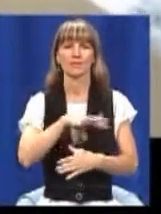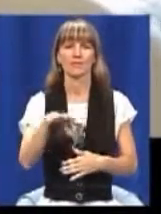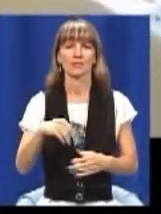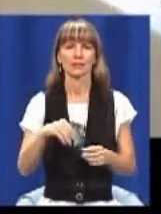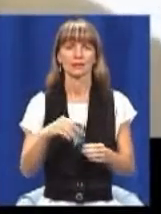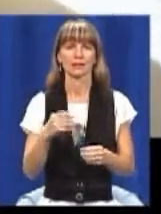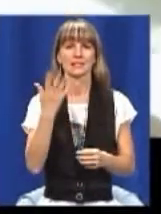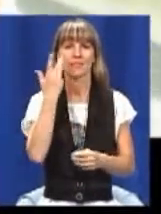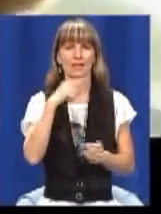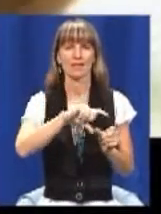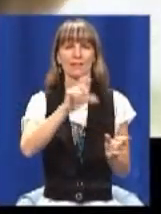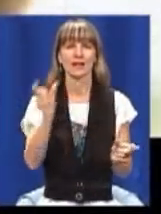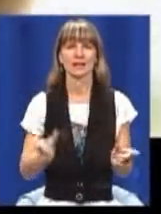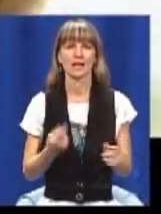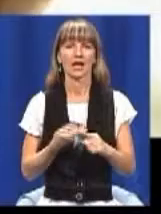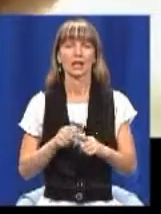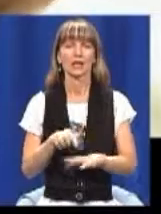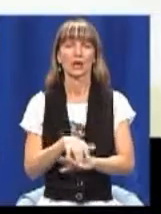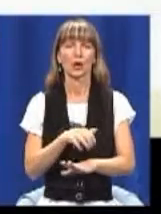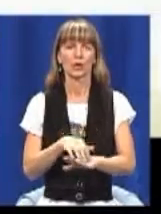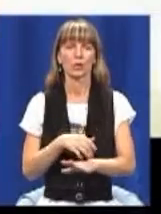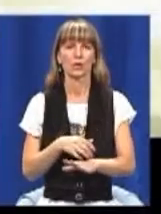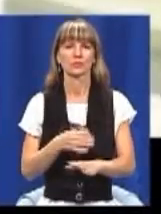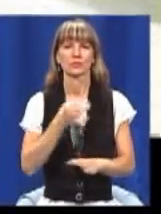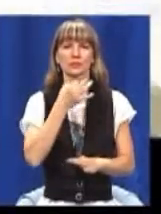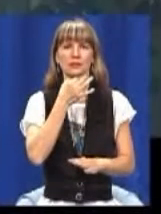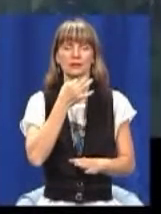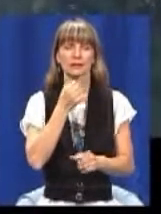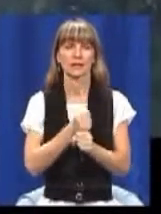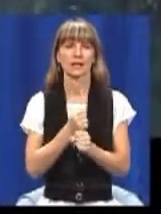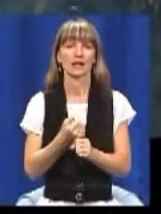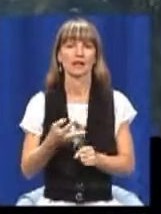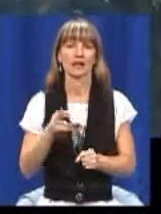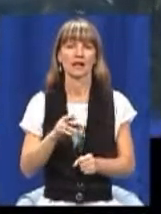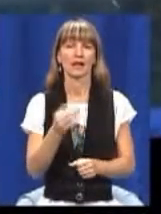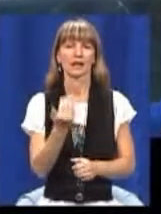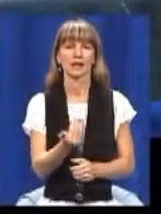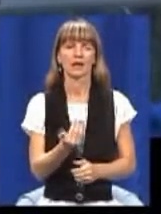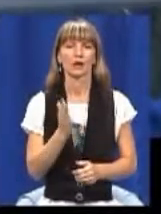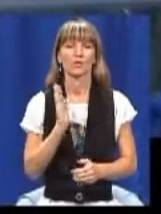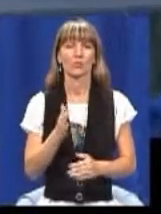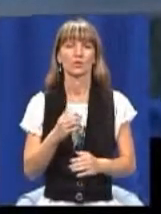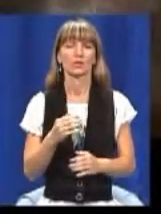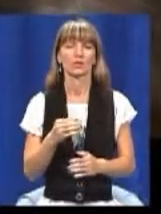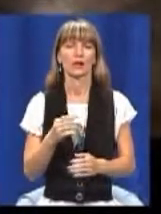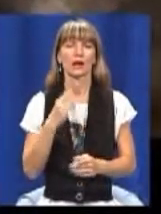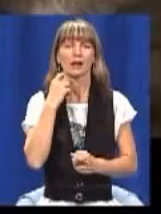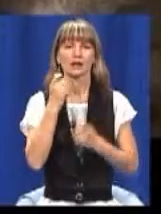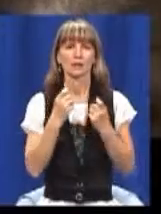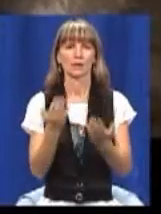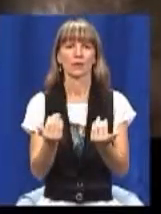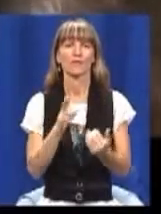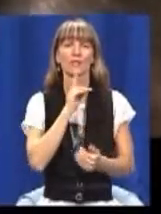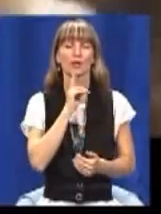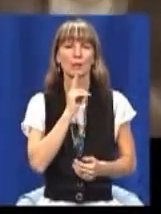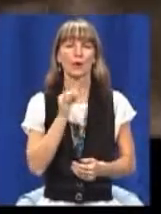веселки. Киці орієнтальної породи впевнені, що світ створений тільки для них. А тому будуть нявкати, муркати, прагнучи привернути увагу.